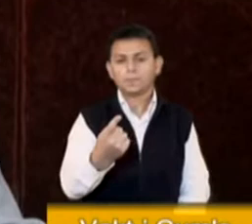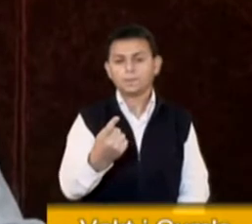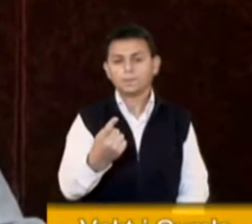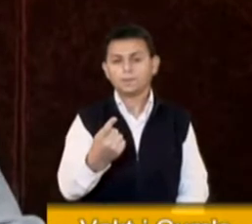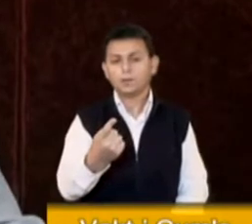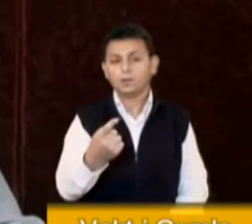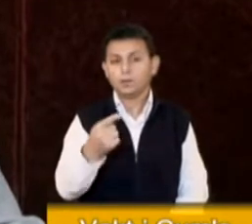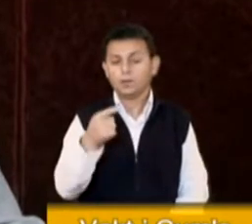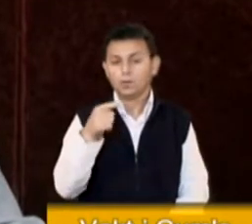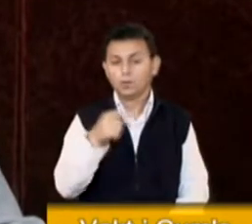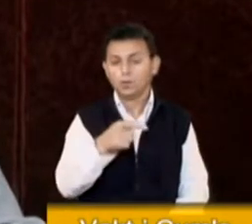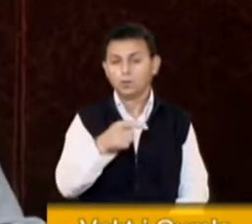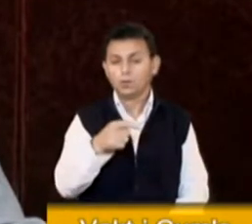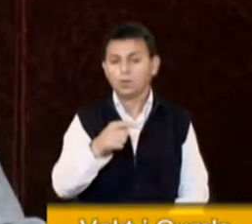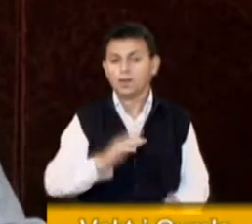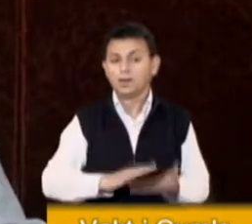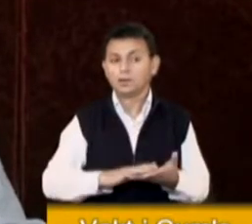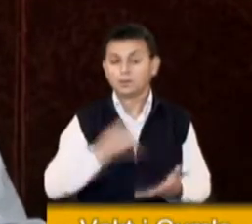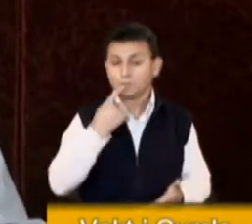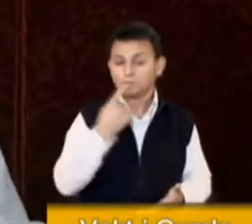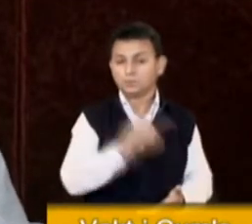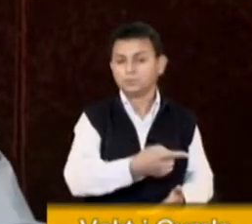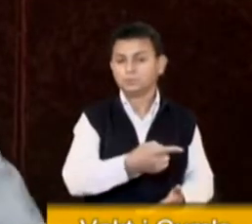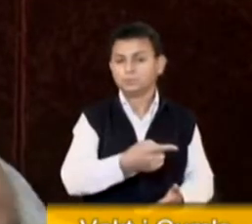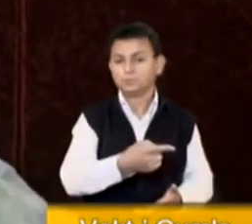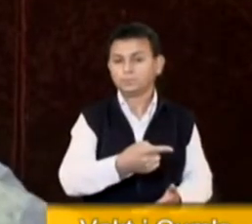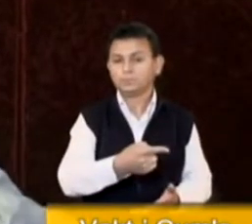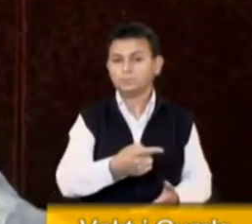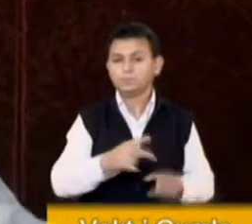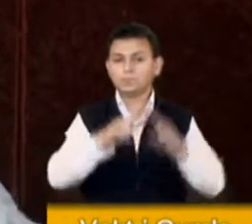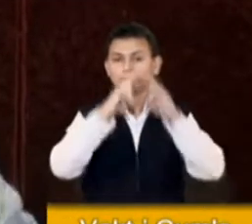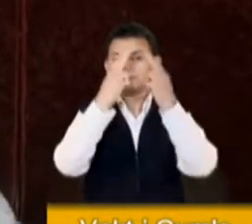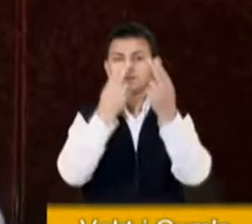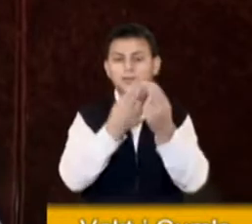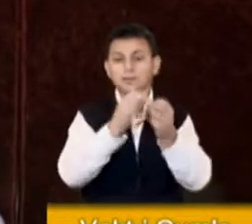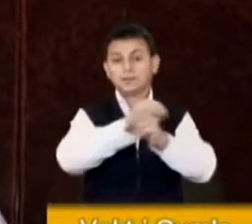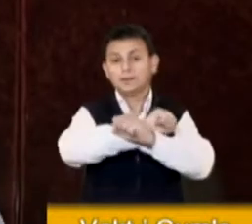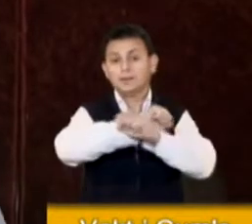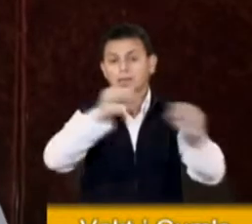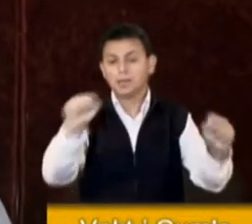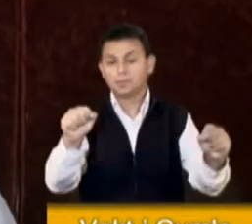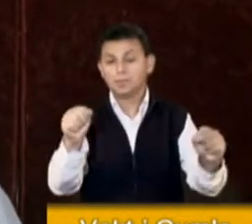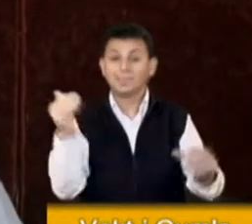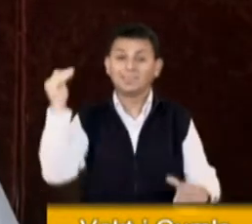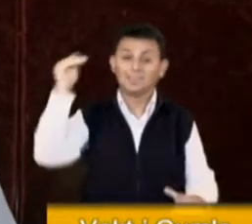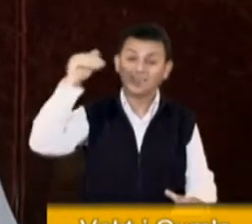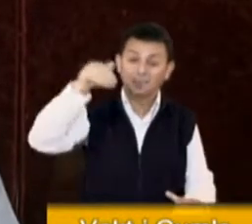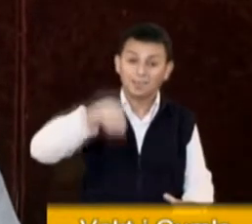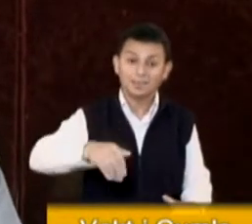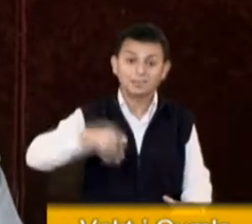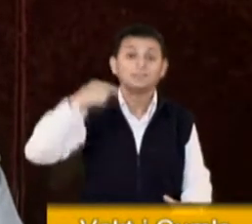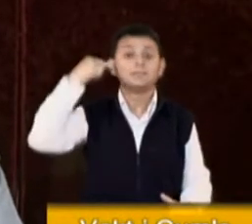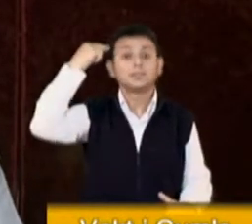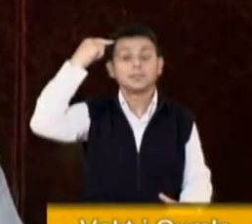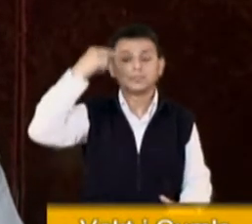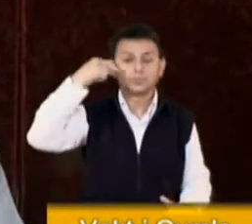وَمَا اَذُنُّ السَّاعَةَ قَائِمَةً, kıyametin kopacağını da zannetmiyorum. Kıyamete